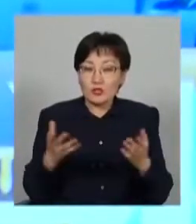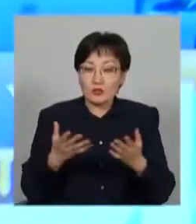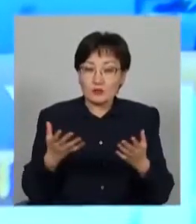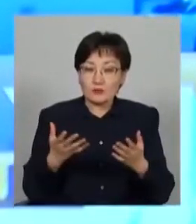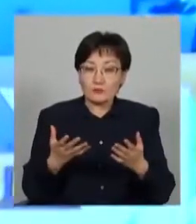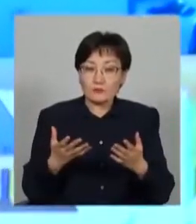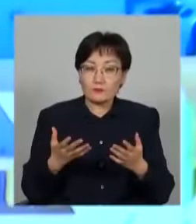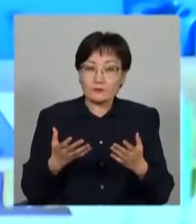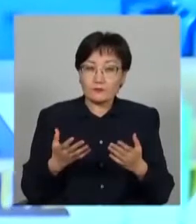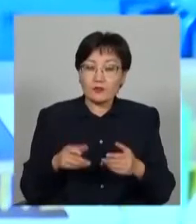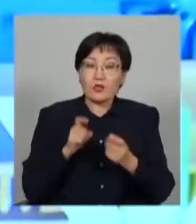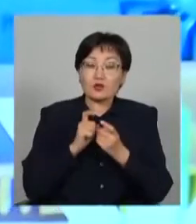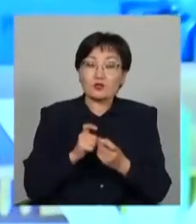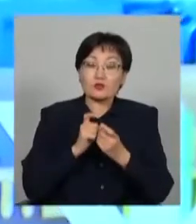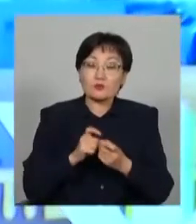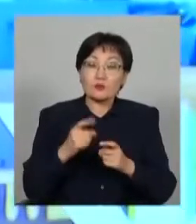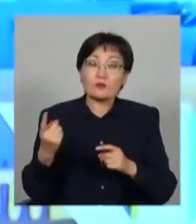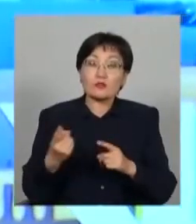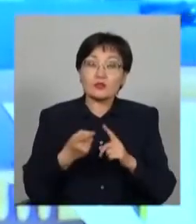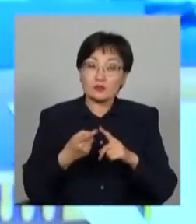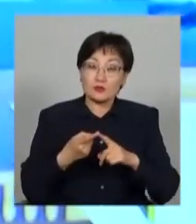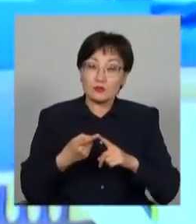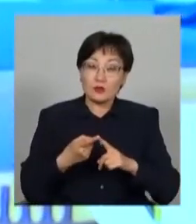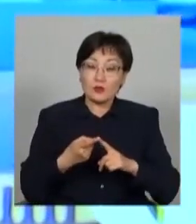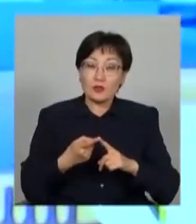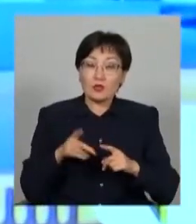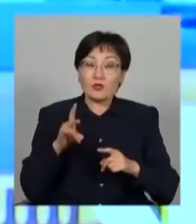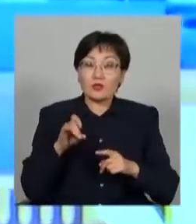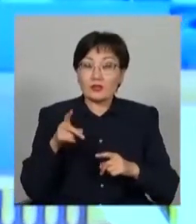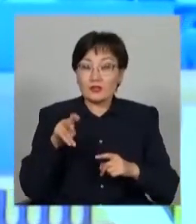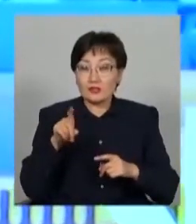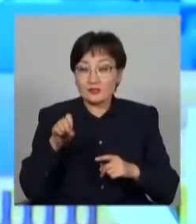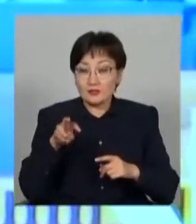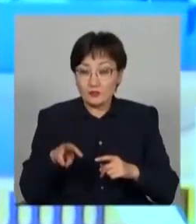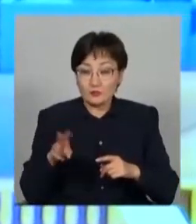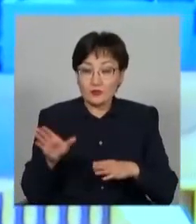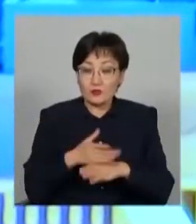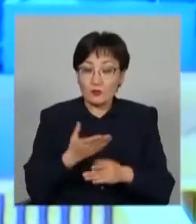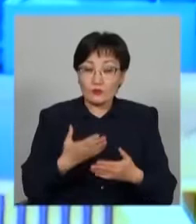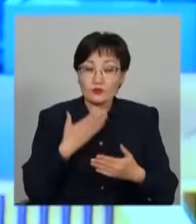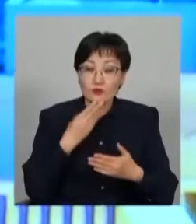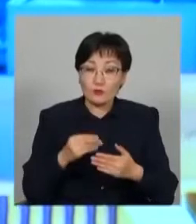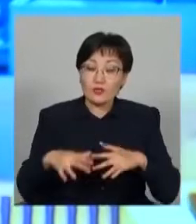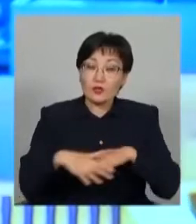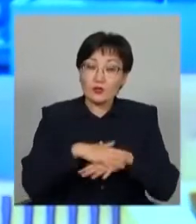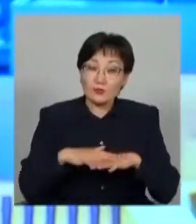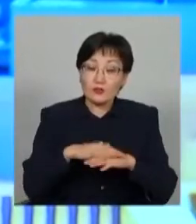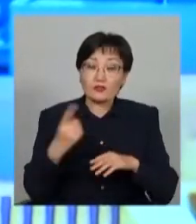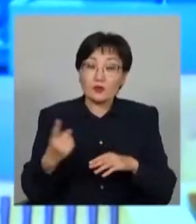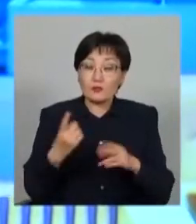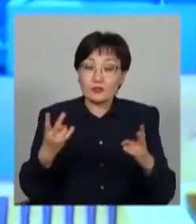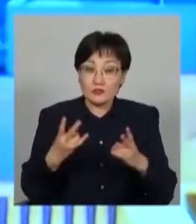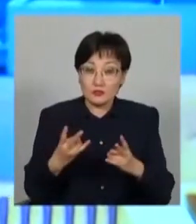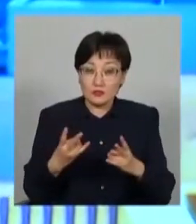қандай? Күресің жолдары бұл ең біріншіден бұл негелезімді жоу үшін бәріміз осы біздің өзіміздің қоғамға ең бірінші